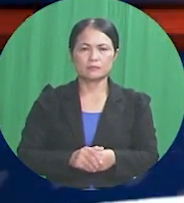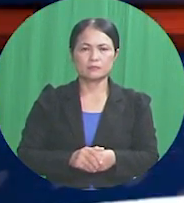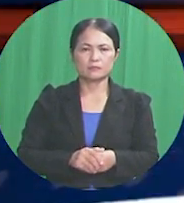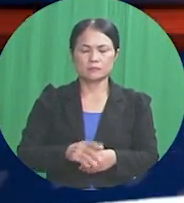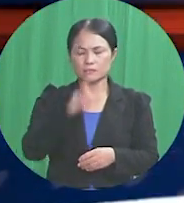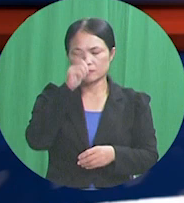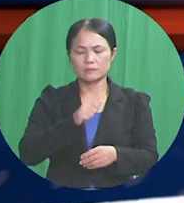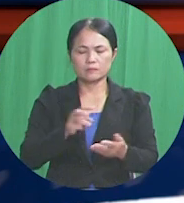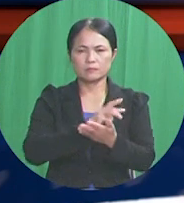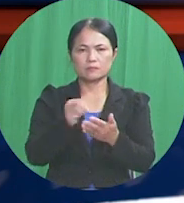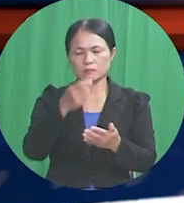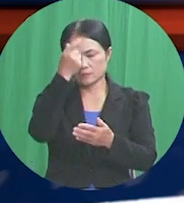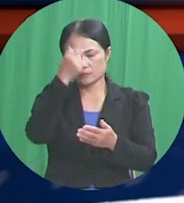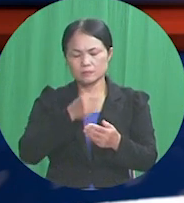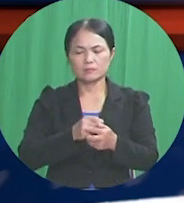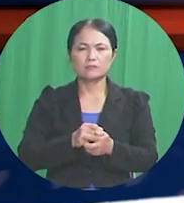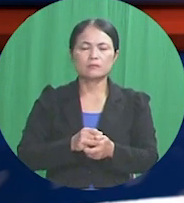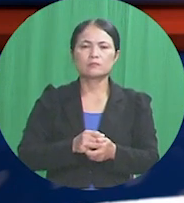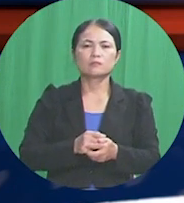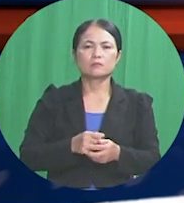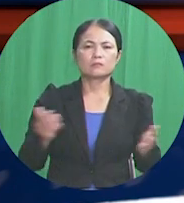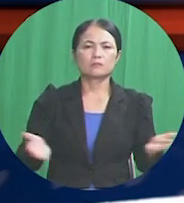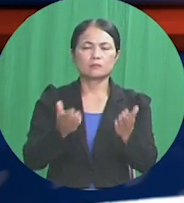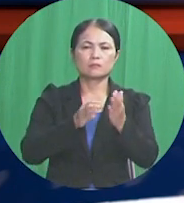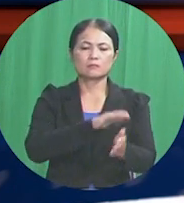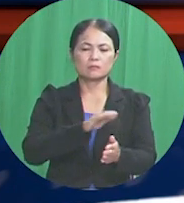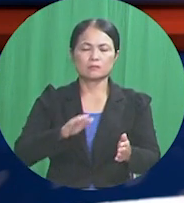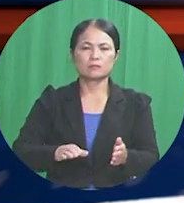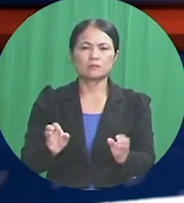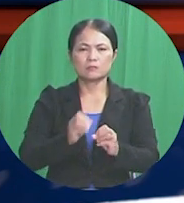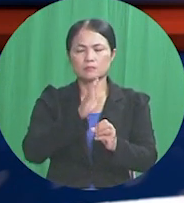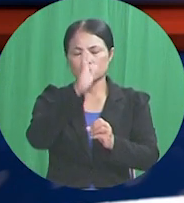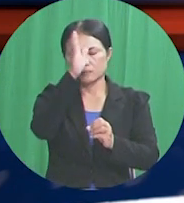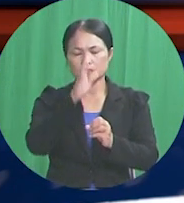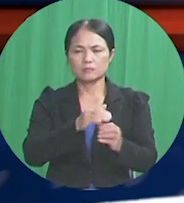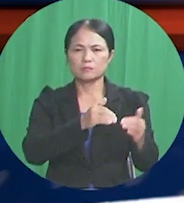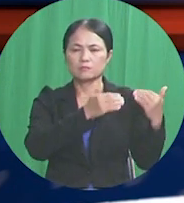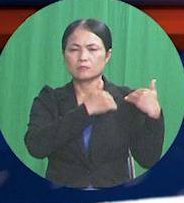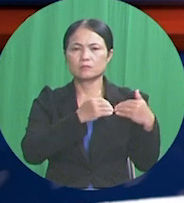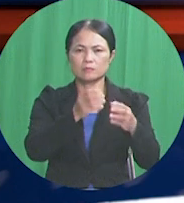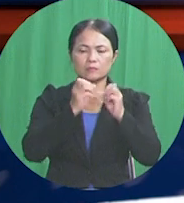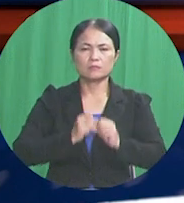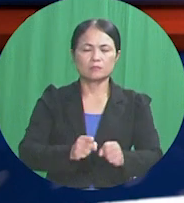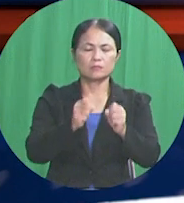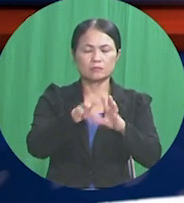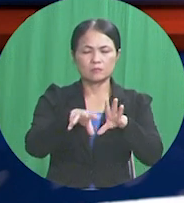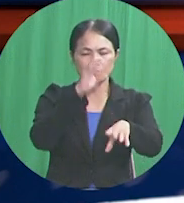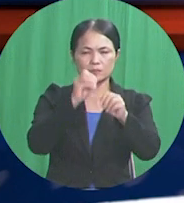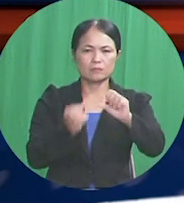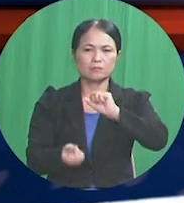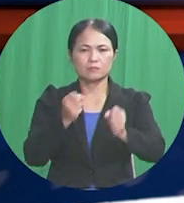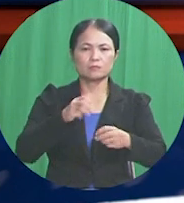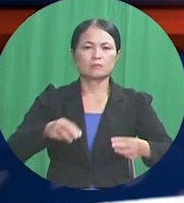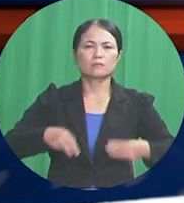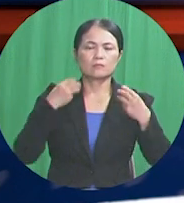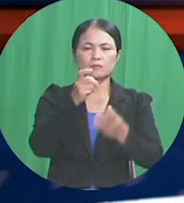ลูกชมเตียวกระเตะสังกะหะบันเดิดแมนสำออนลึกตะจัดดาวกมากรมเปรียสมกบะตะจัดนังตรกัดคำเรียนสดนำใบคลายเจียยุวิ